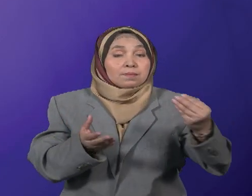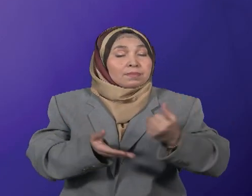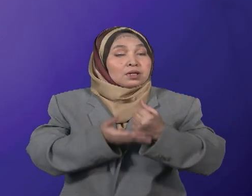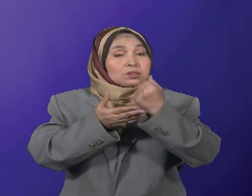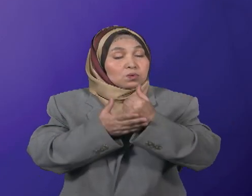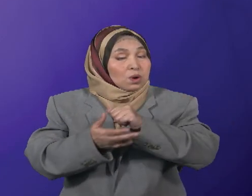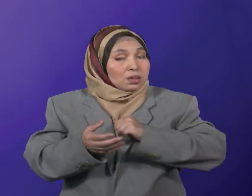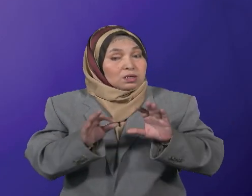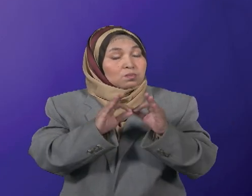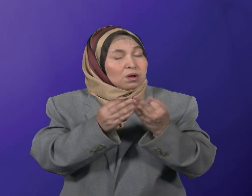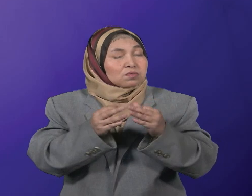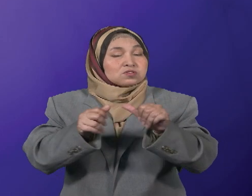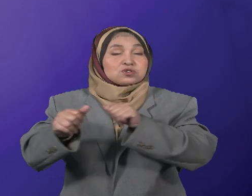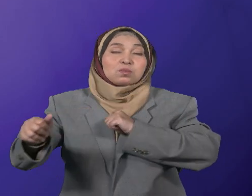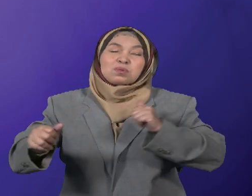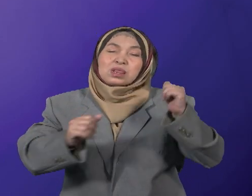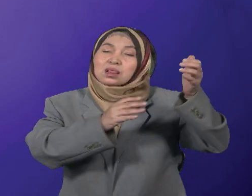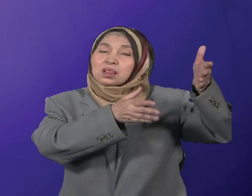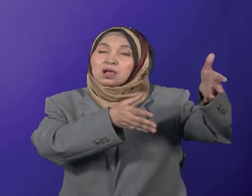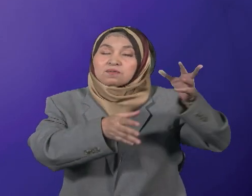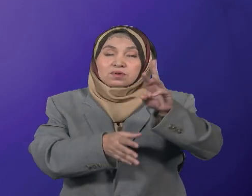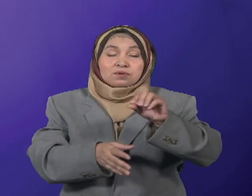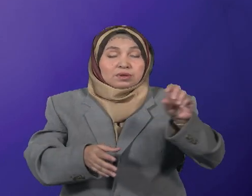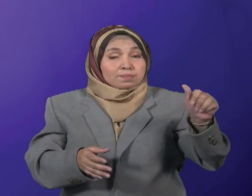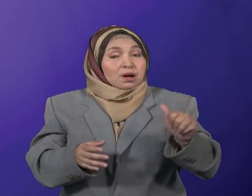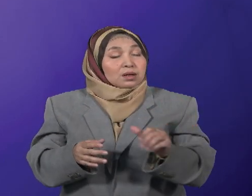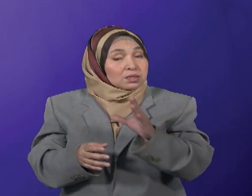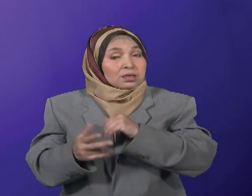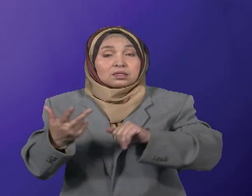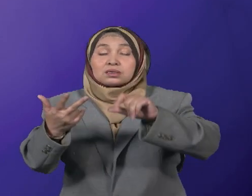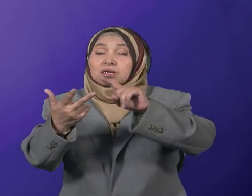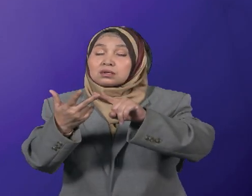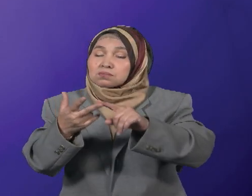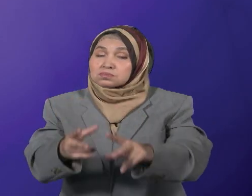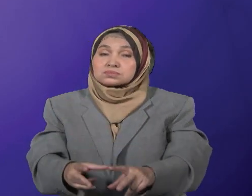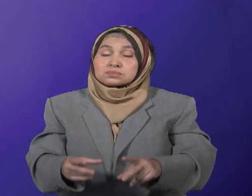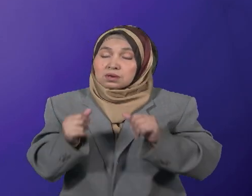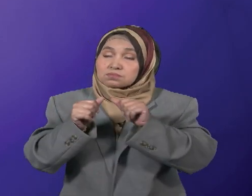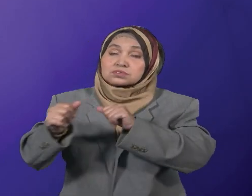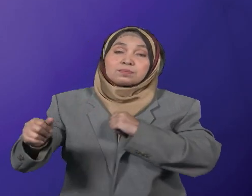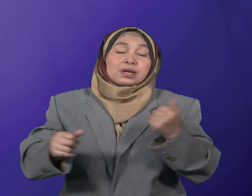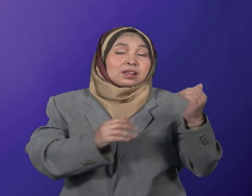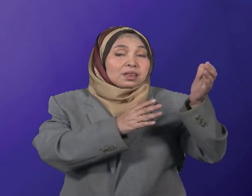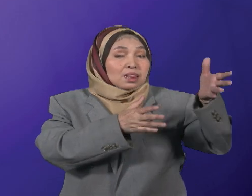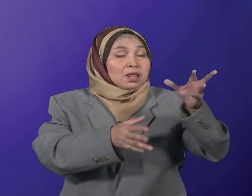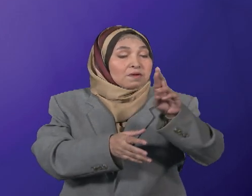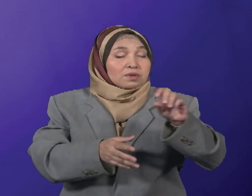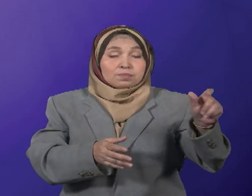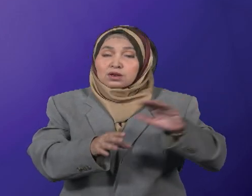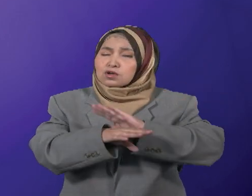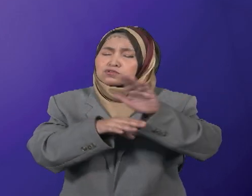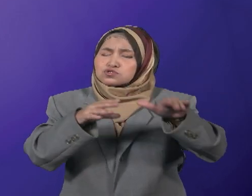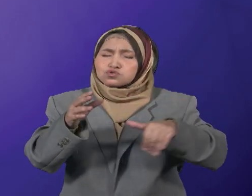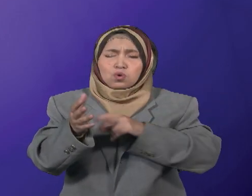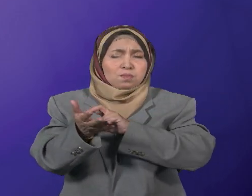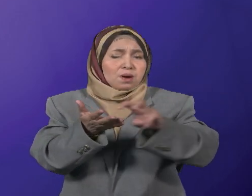rakan kita jauh tinggalkan riba sama sekali. Ya. Yang ketiga, segera jauhi dan tinggalkan riba dalam semua transaksi